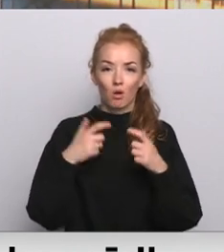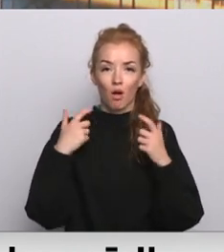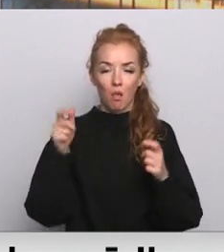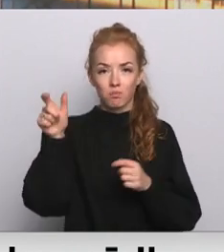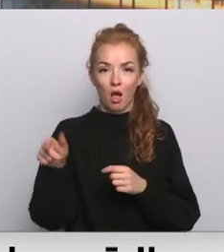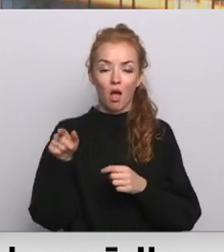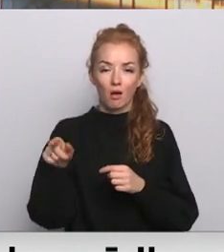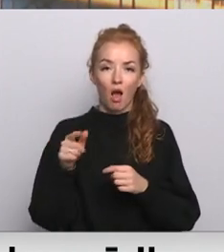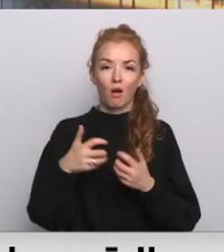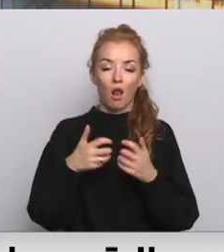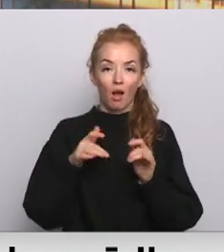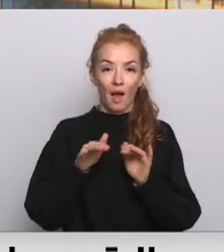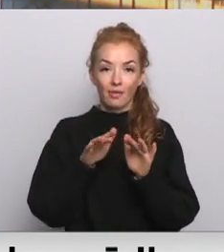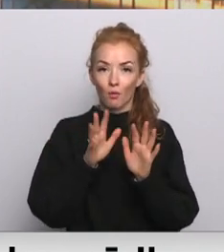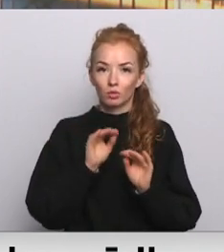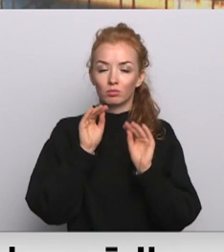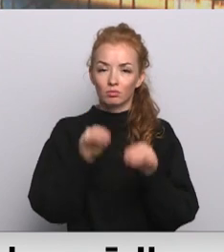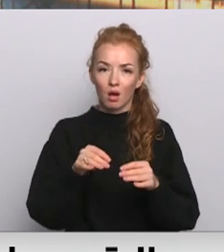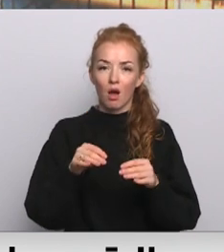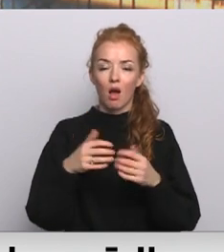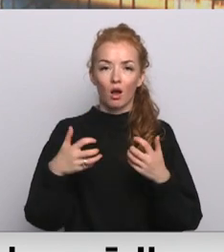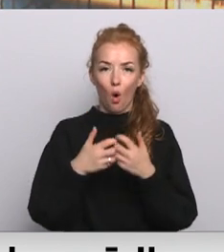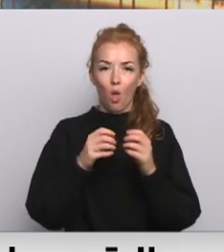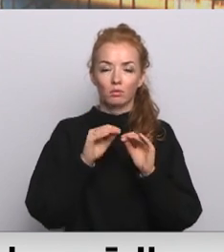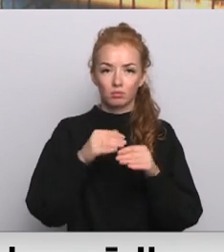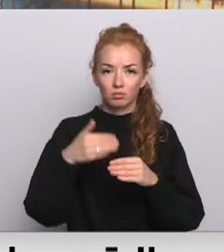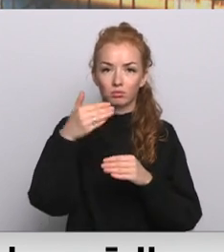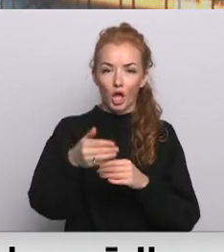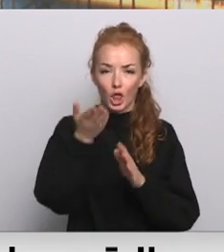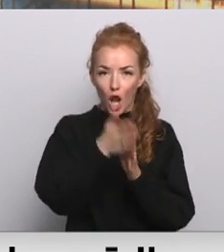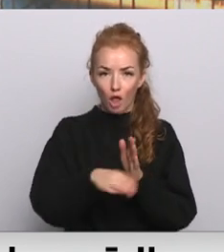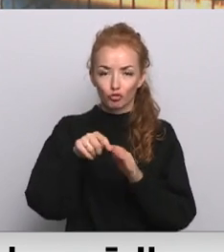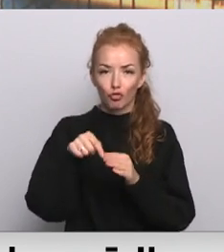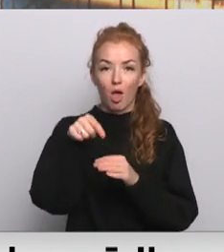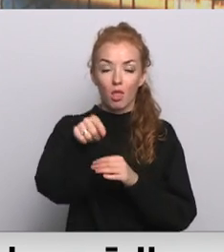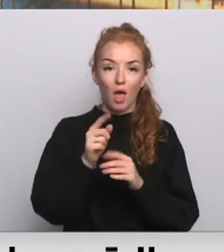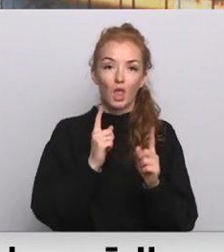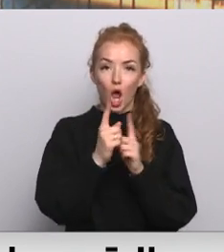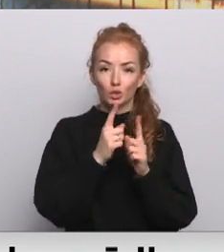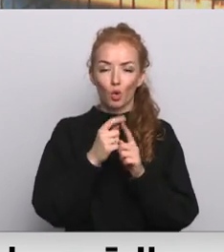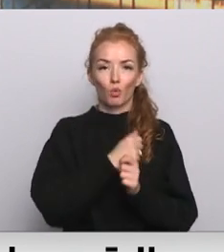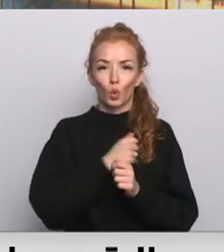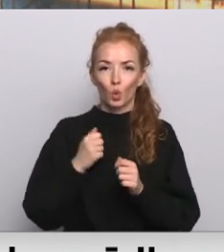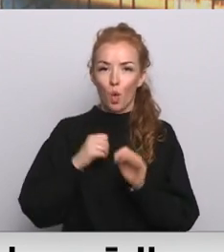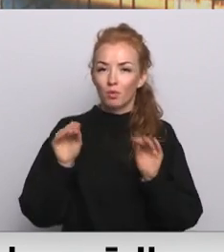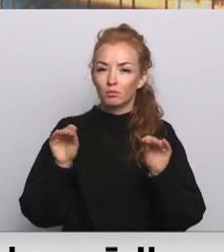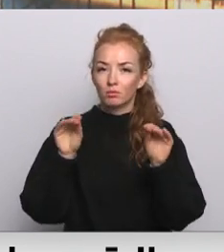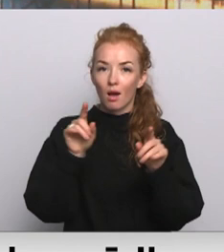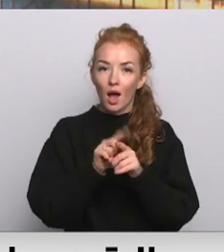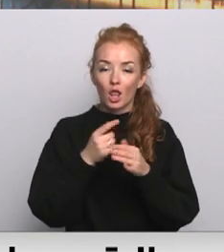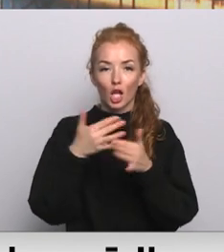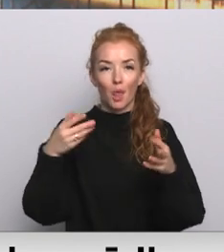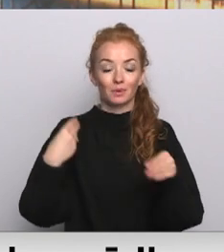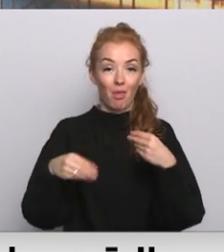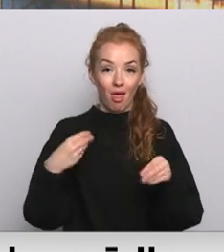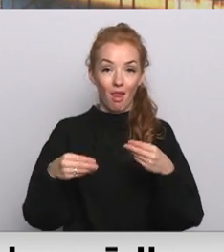gaitām, tiks papildināts ar kaujas priekšposteni, tranšēju sistēmu, transporta un bruņojuma elementu novietni un interaktīvām